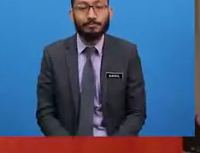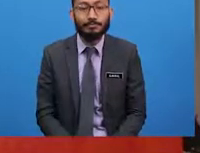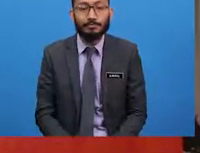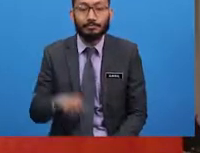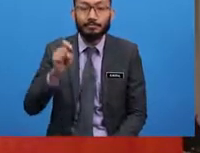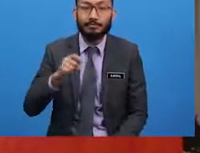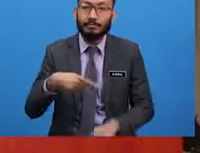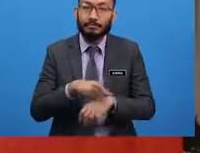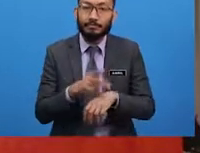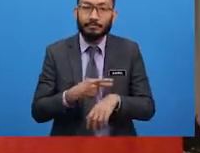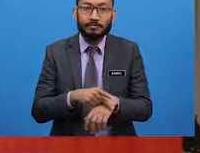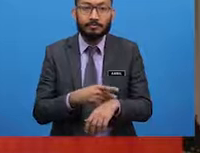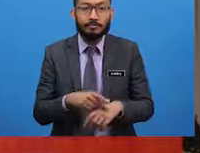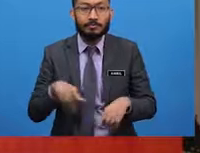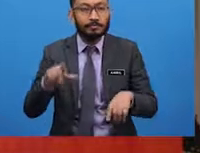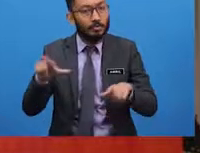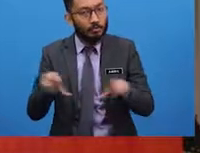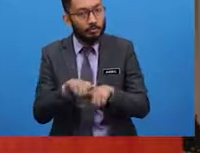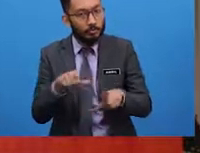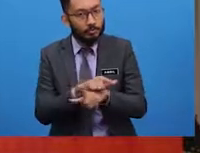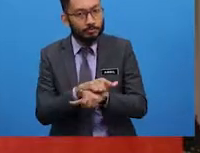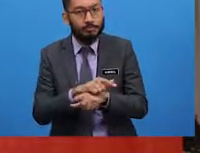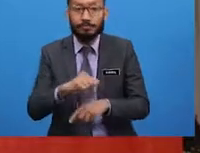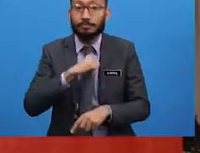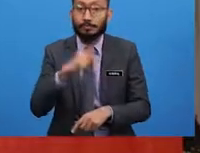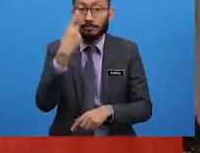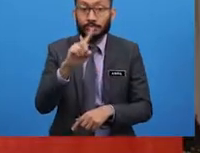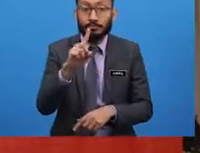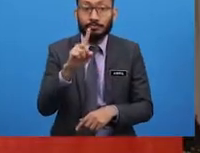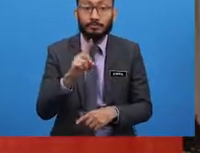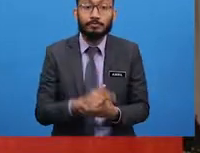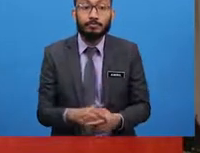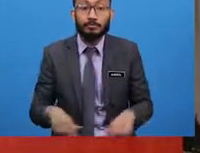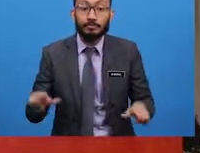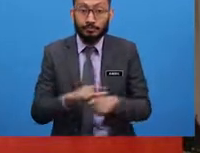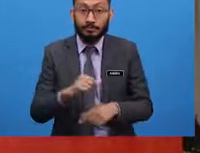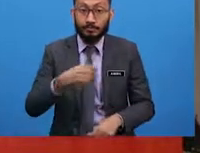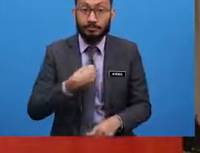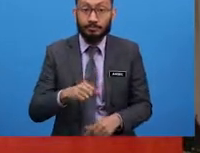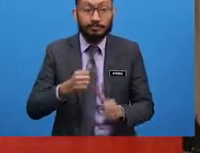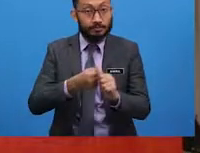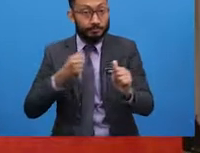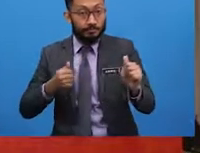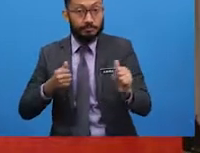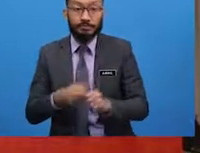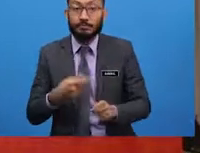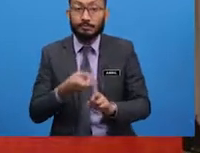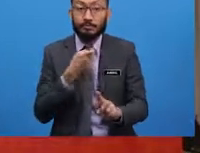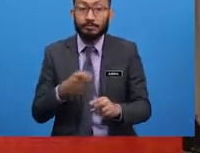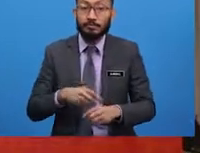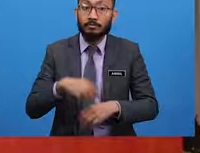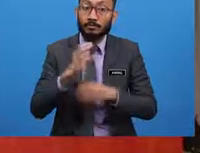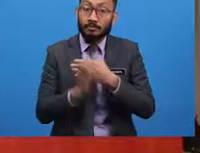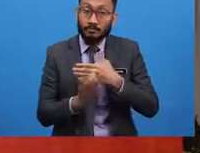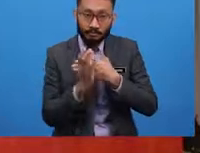memakai alat pelindungan diri. Ianya bertujuan untuk melindungi diri atau mengelakkan daripada berlakunya kecederaan